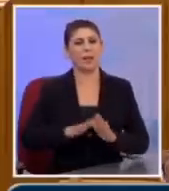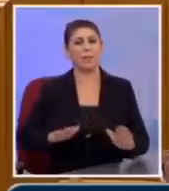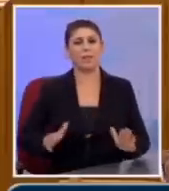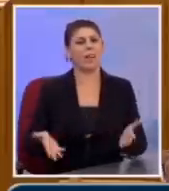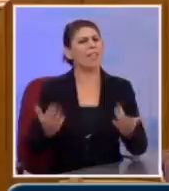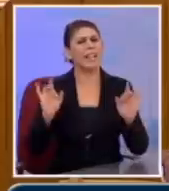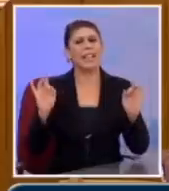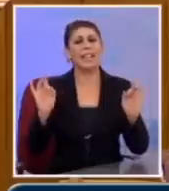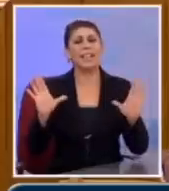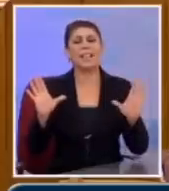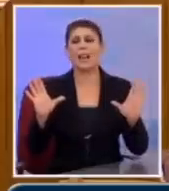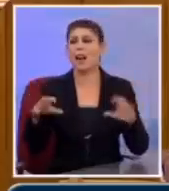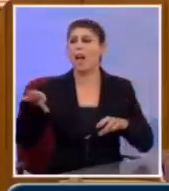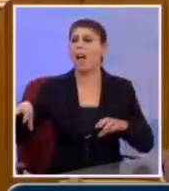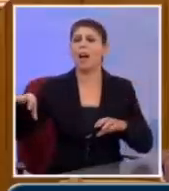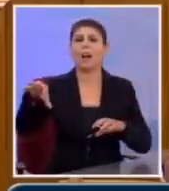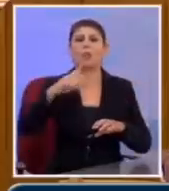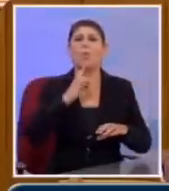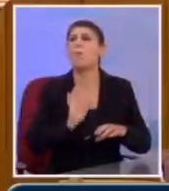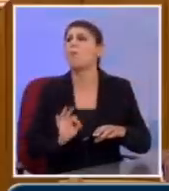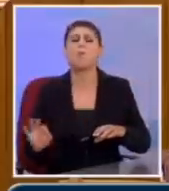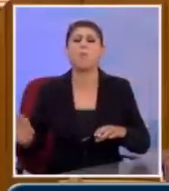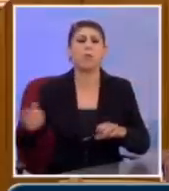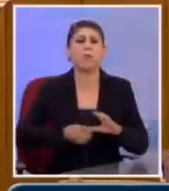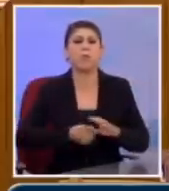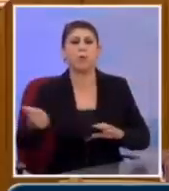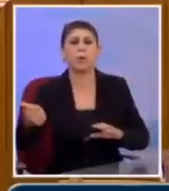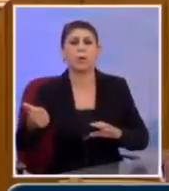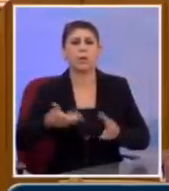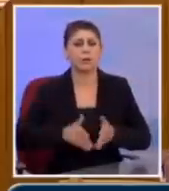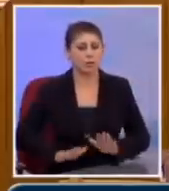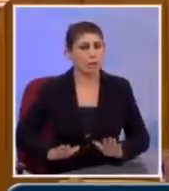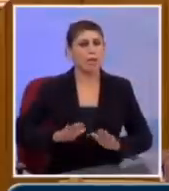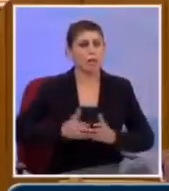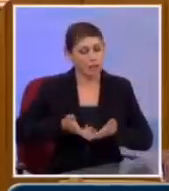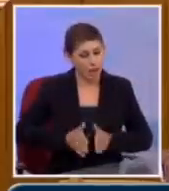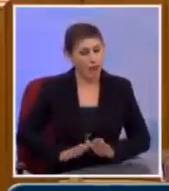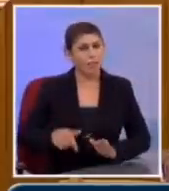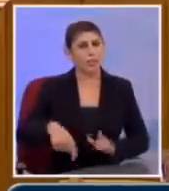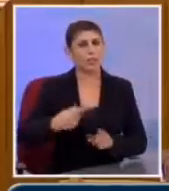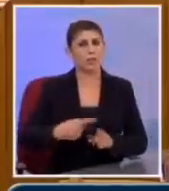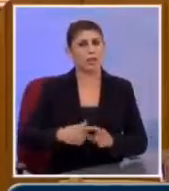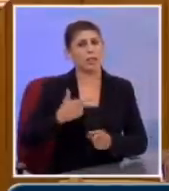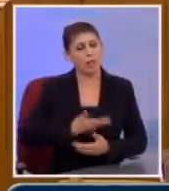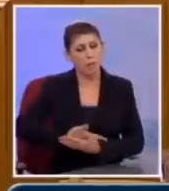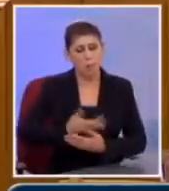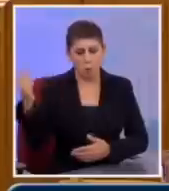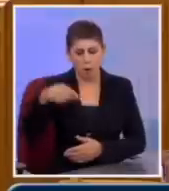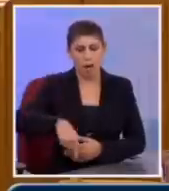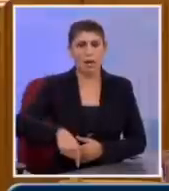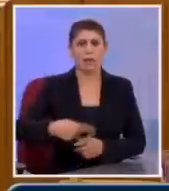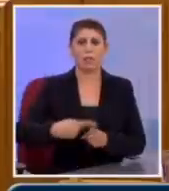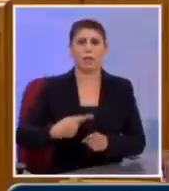έχουν καμία πατρίδα για να γυρίσουν. Τα παιδιά τους γεννήθηκαν εδώ, είτε ήρθαν μικρά εδώ. Τα παιδιά